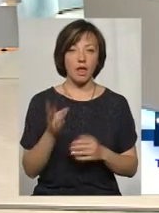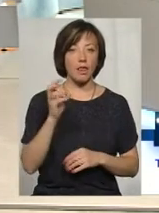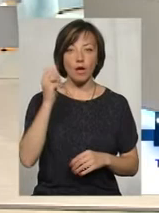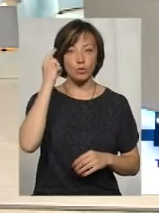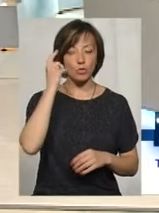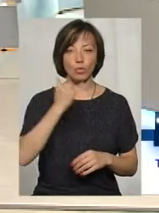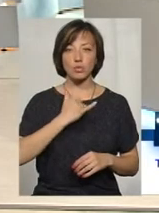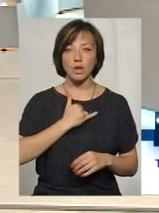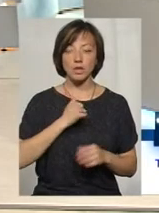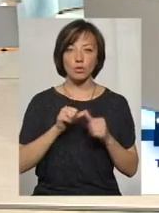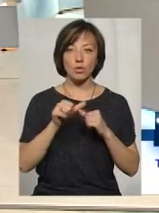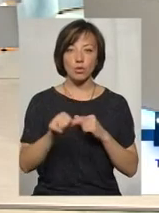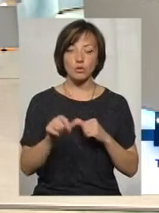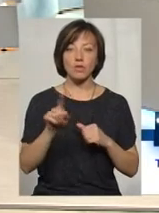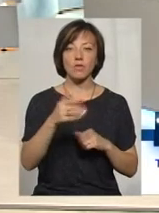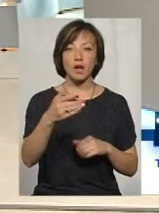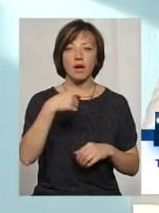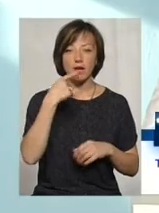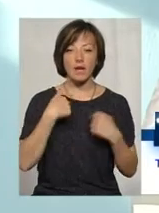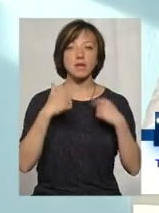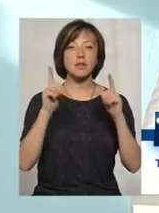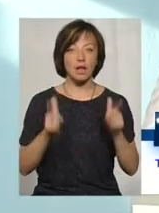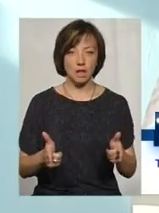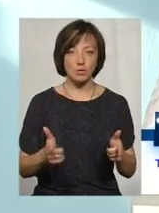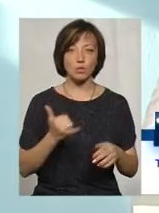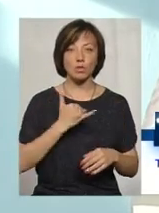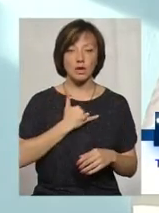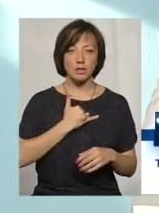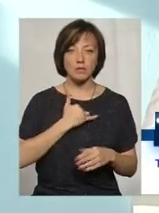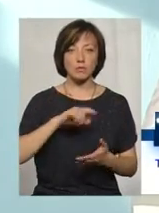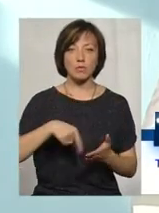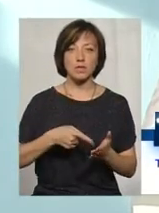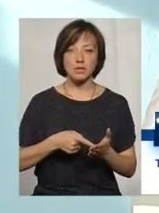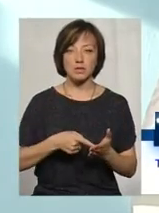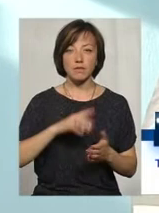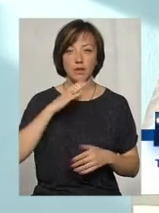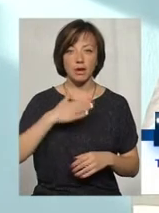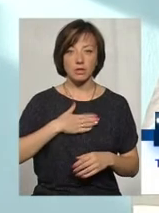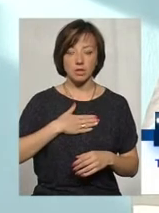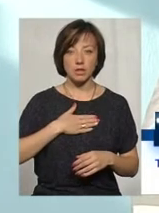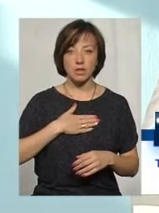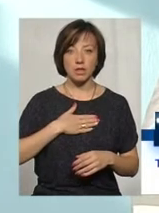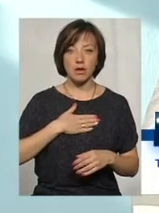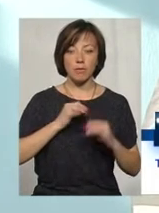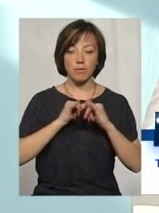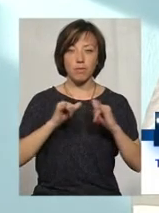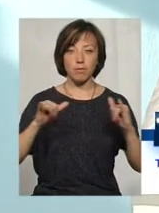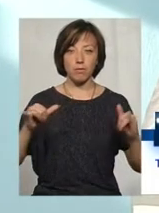що у нас, от, крім того, що ви говорите, я согласен, у нас в місті, в нашому, як гриби,